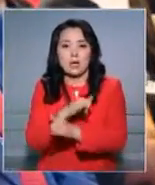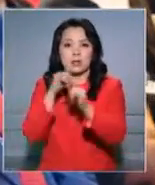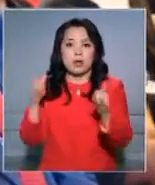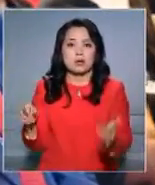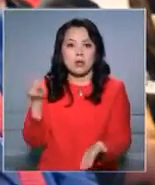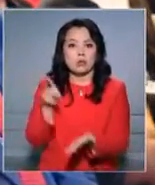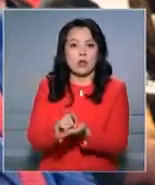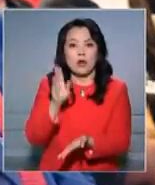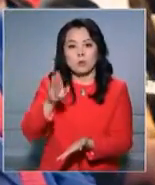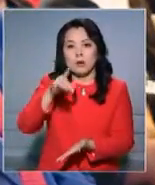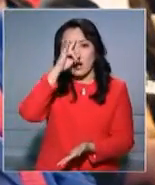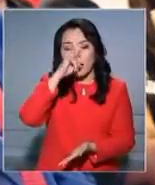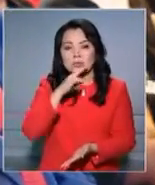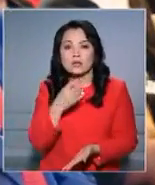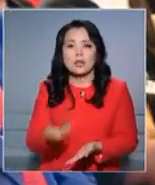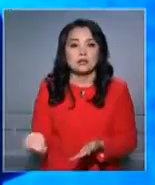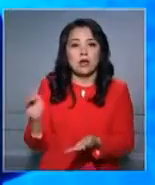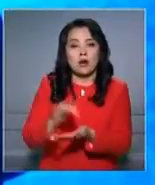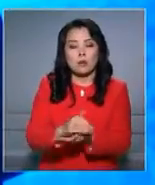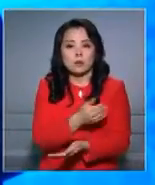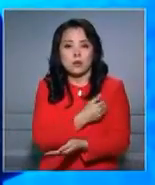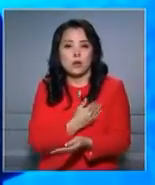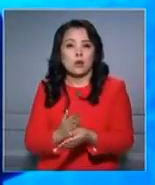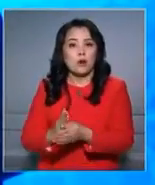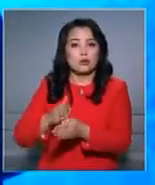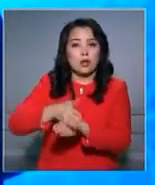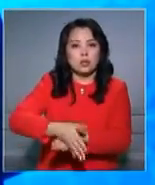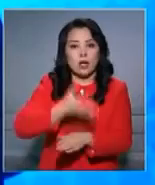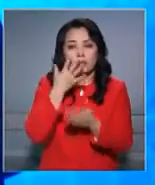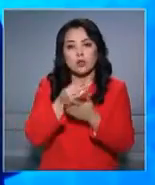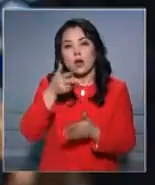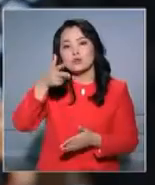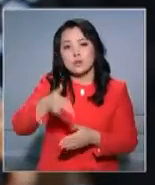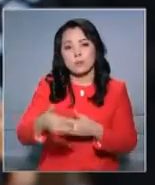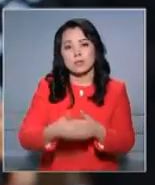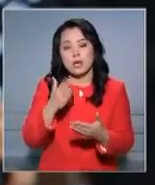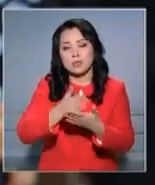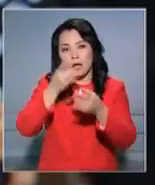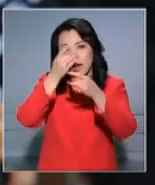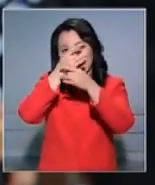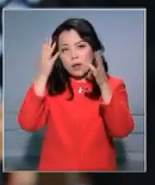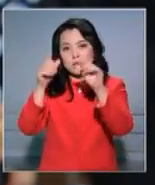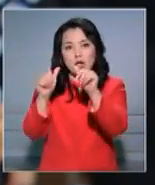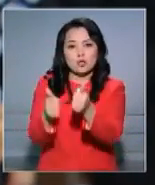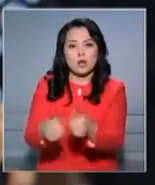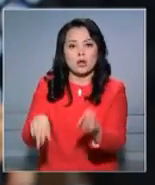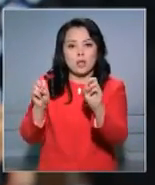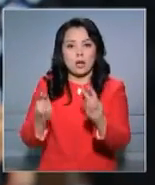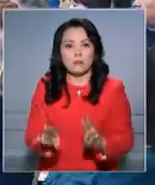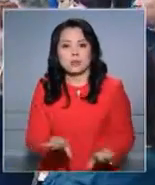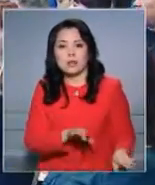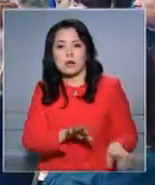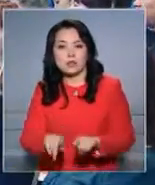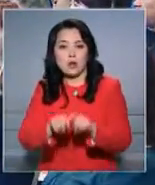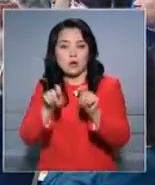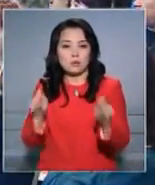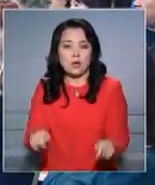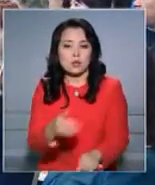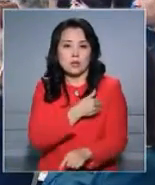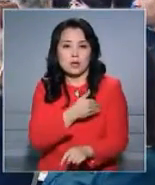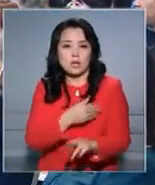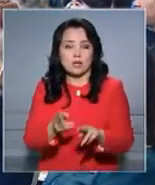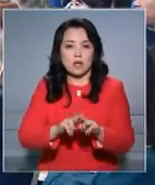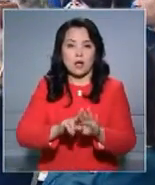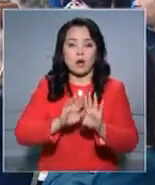меймандарды Қазақстанмен таныстыру үшін көрме кезінде 3000-дай мәдени шара ұйымдастырылмақ. Сол сияқты келушілерге ыңғайлы болу үшін